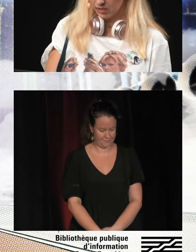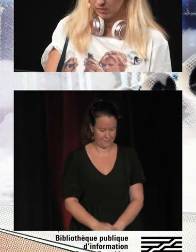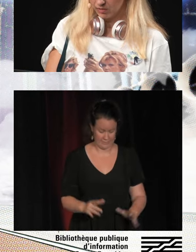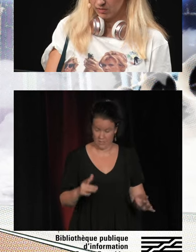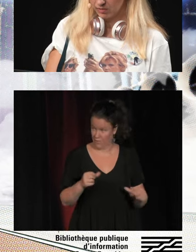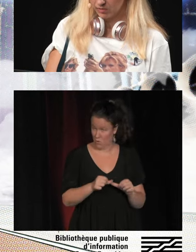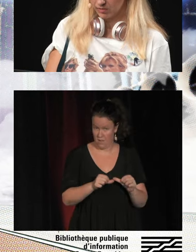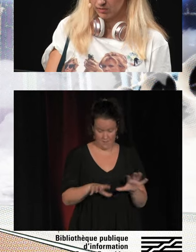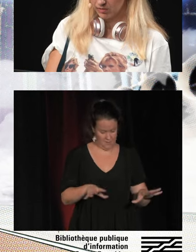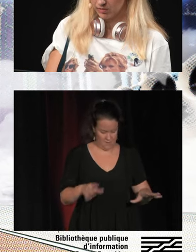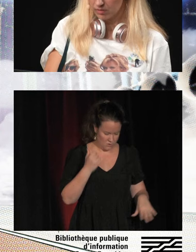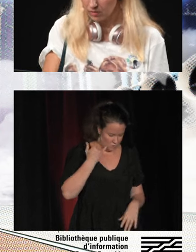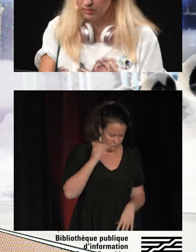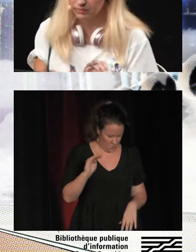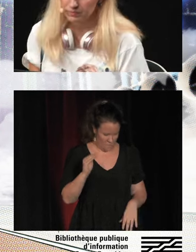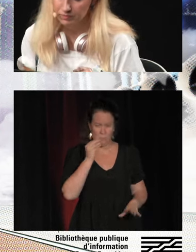Oui, non.